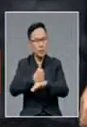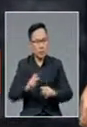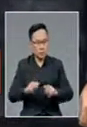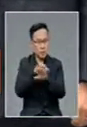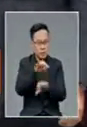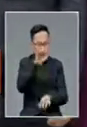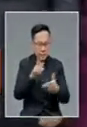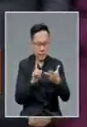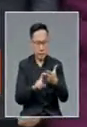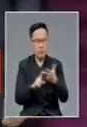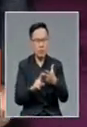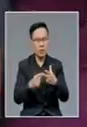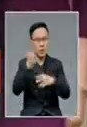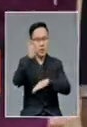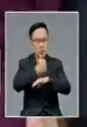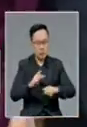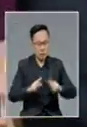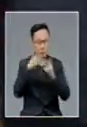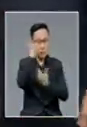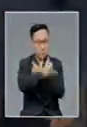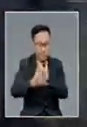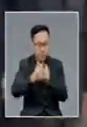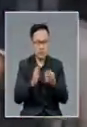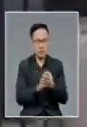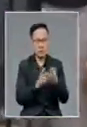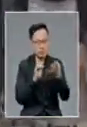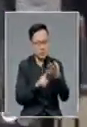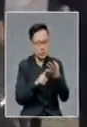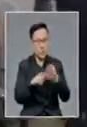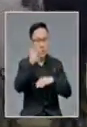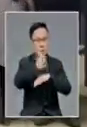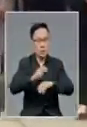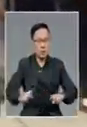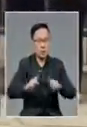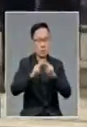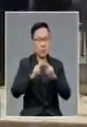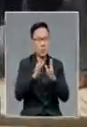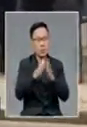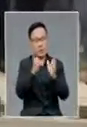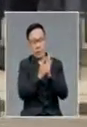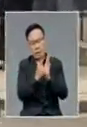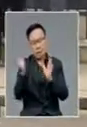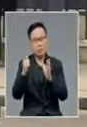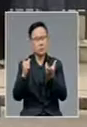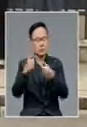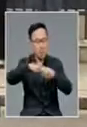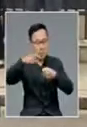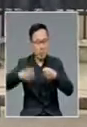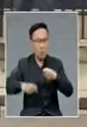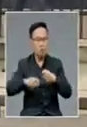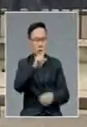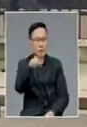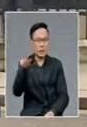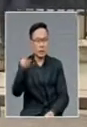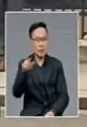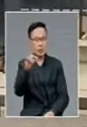ทยนายบอริสจอห์นสันรัฐมนตรีต่างประเทศนายเดวิดเดวิสรัฐมนตรีกระทรวง Brexit จะยังคงเป็นบุคคลสำคัญของคณะรัฐมนต